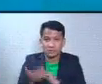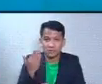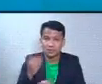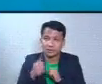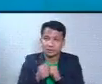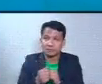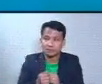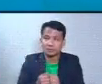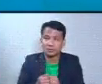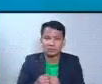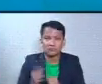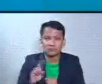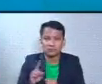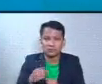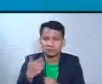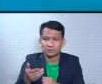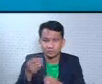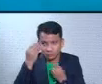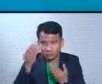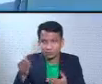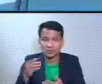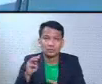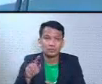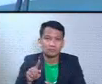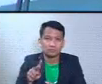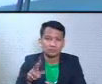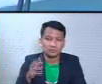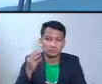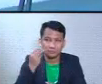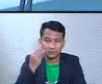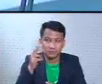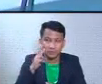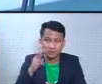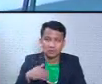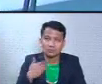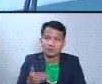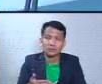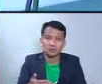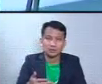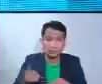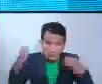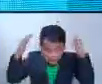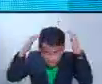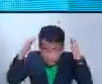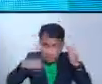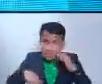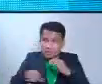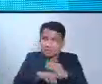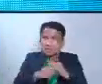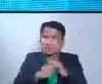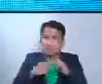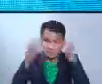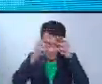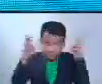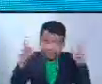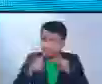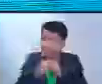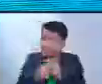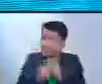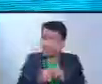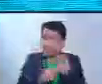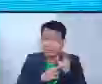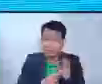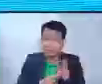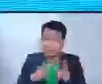umaga. Alamin ang iba pang detalye sa Balita 123 ni Chang Marks. Chang Marks! Idol Rafi, naki-duck cover and hold ang alkalde kasama ang